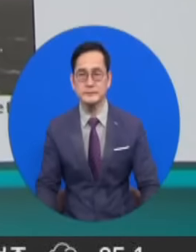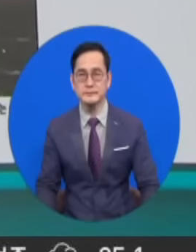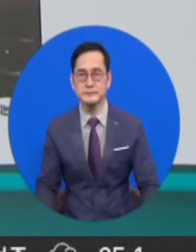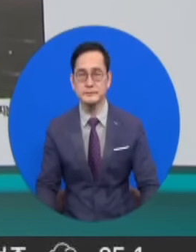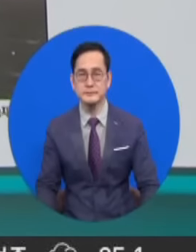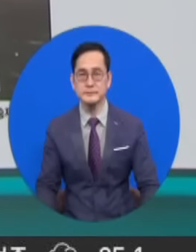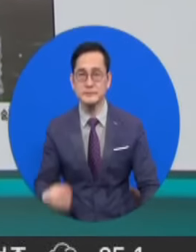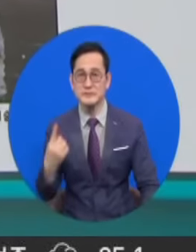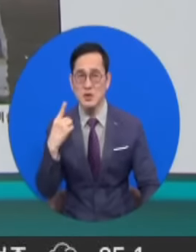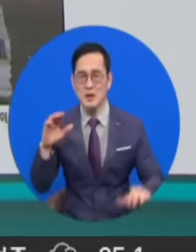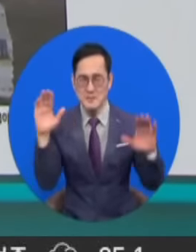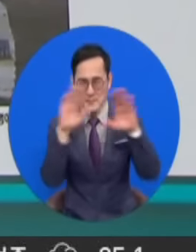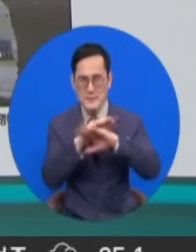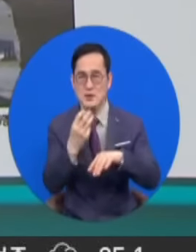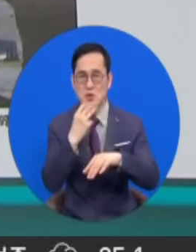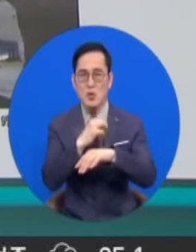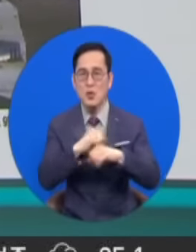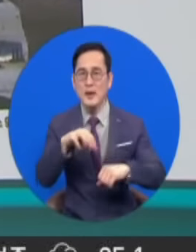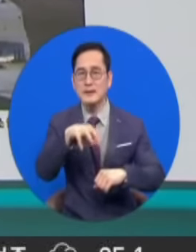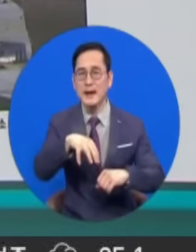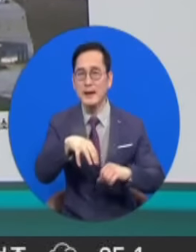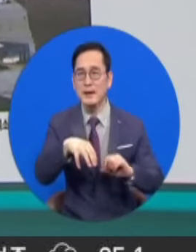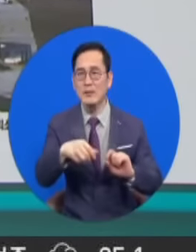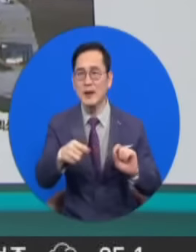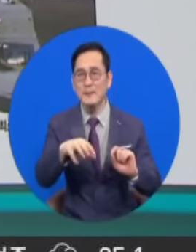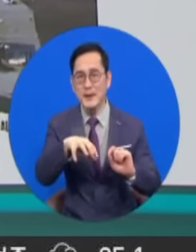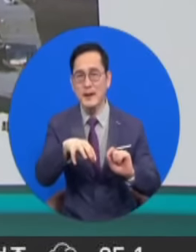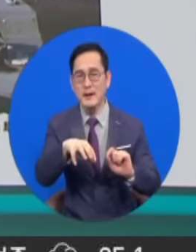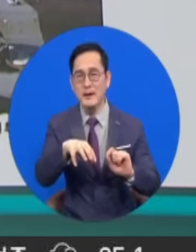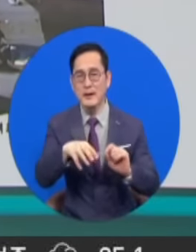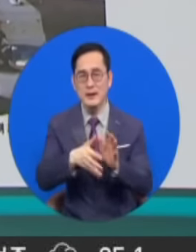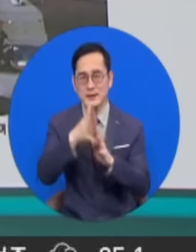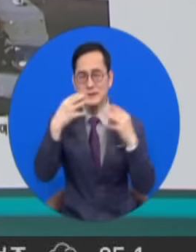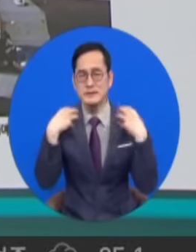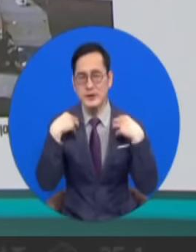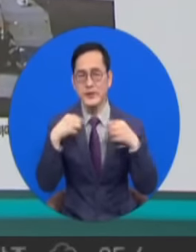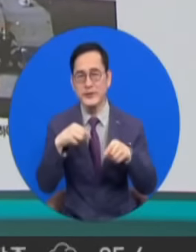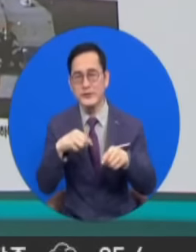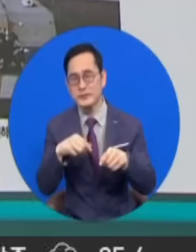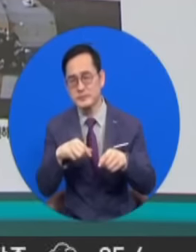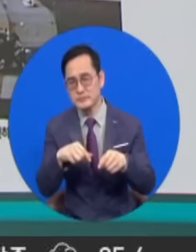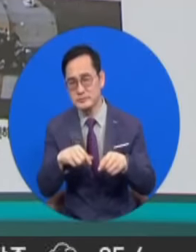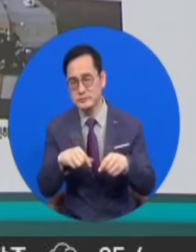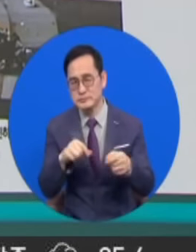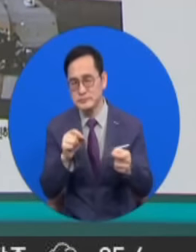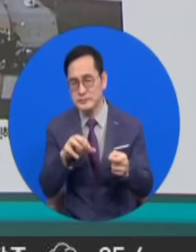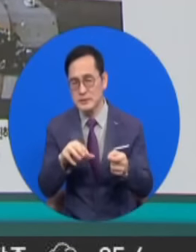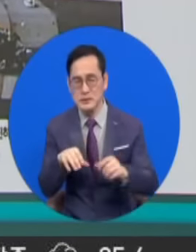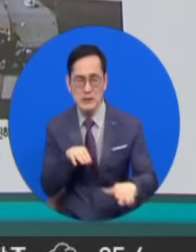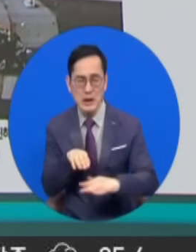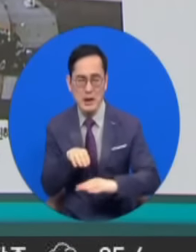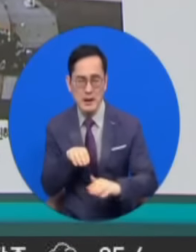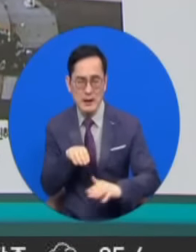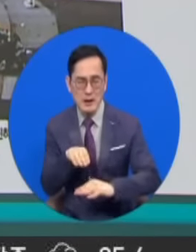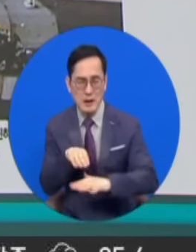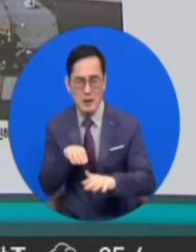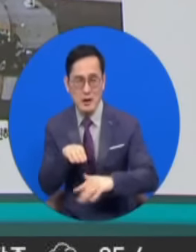안타깝게도 어제 늦은 밤 서울 광장 앞 시청역 인근에서 중앙선을 넘어 역주행한 차량에 인도에